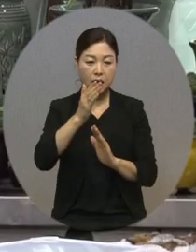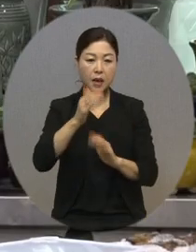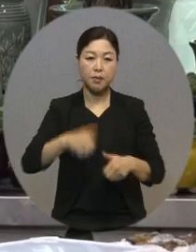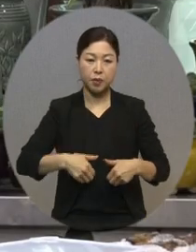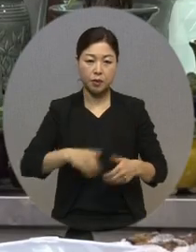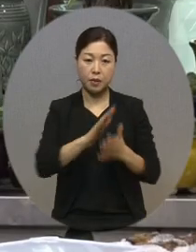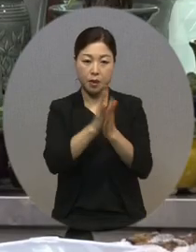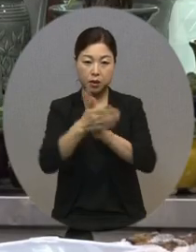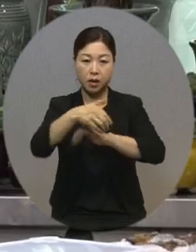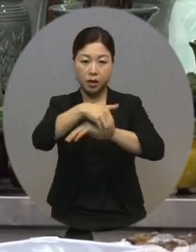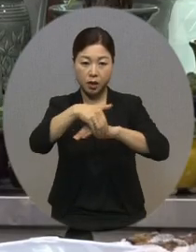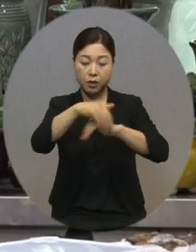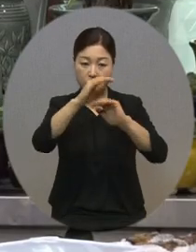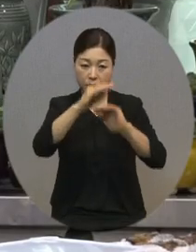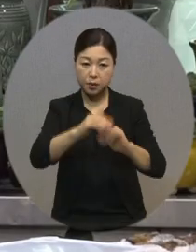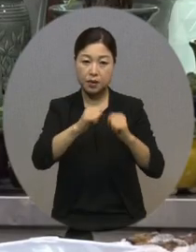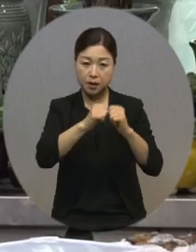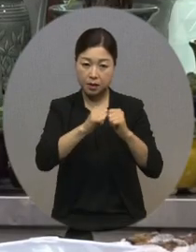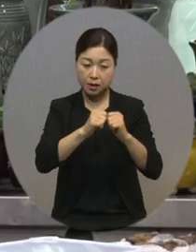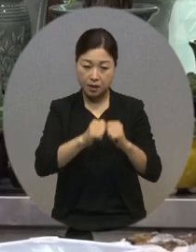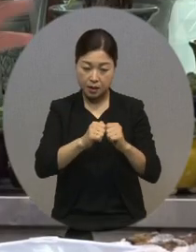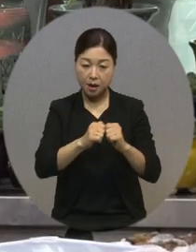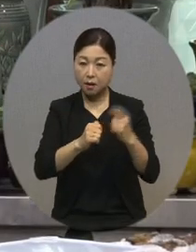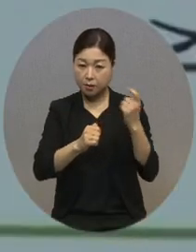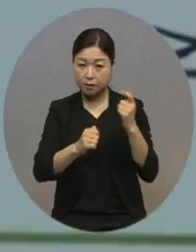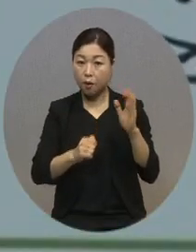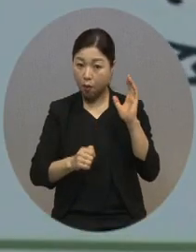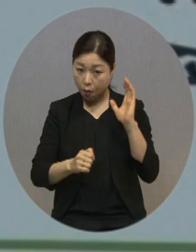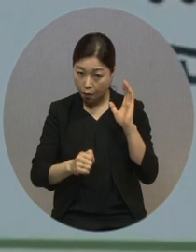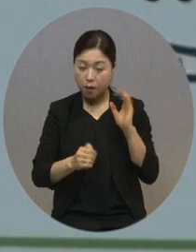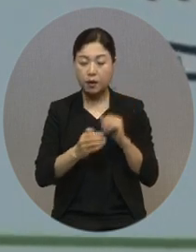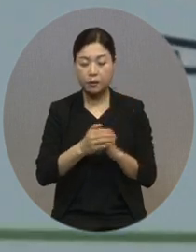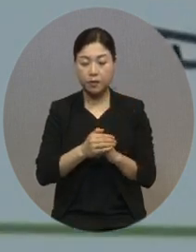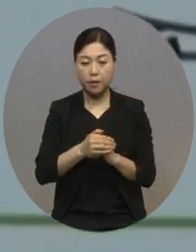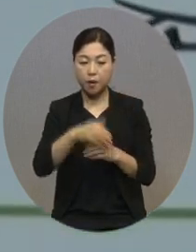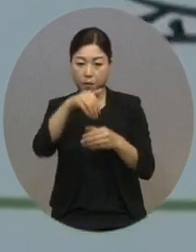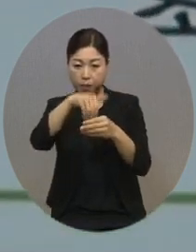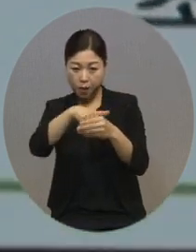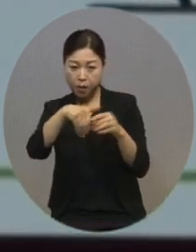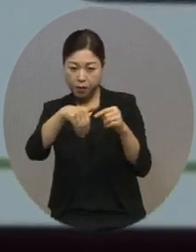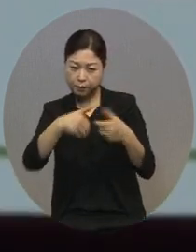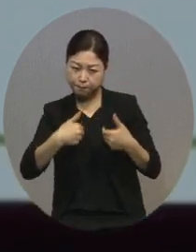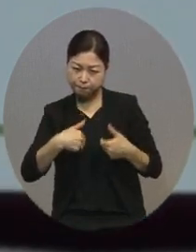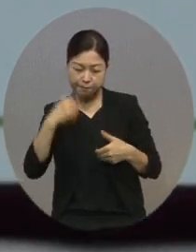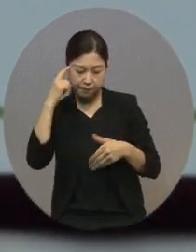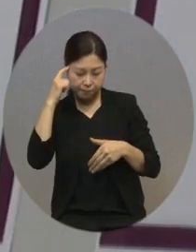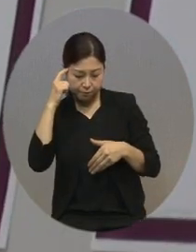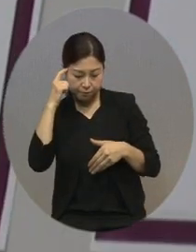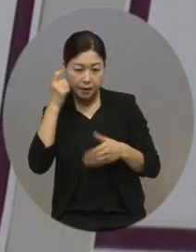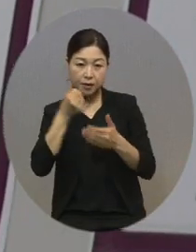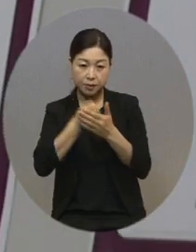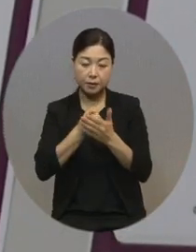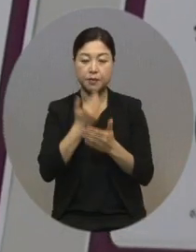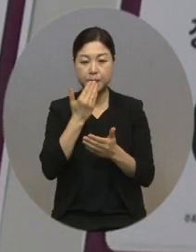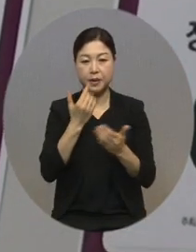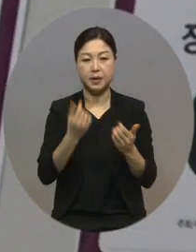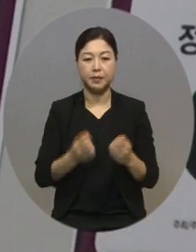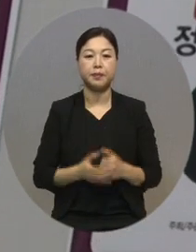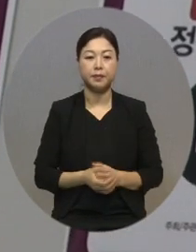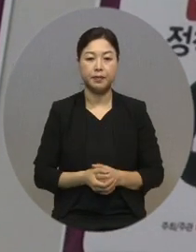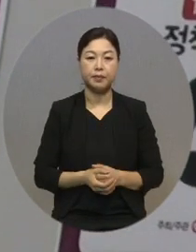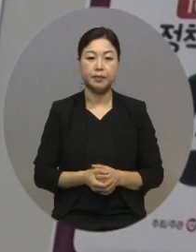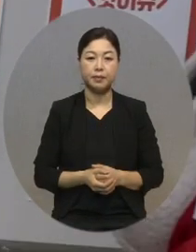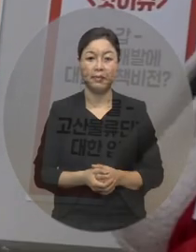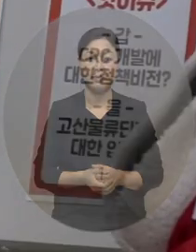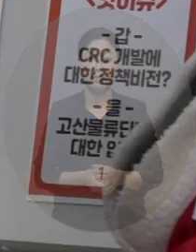변화를 위한 계획을 상세히 들으며 신중한 선택에 한 걸음 더 가까이 다가서는 시간이었습니다.